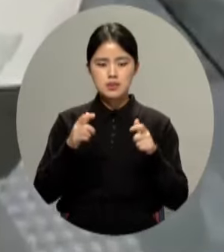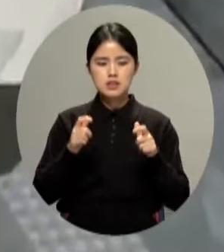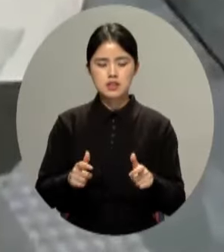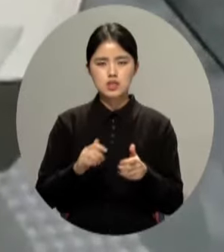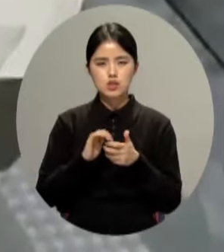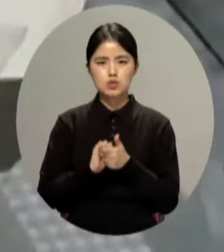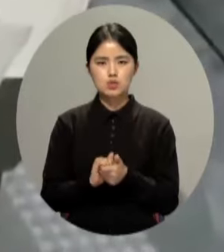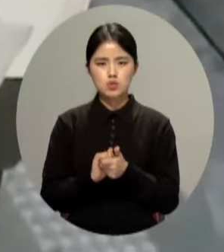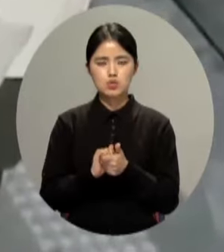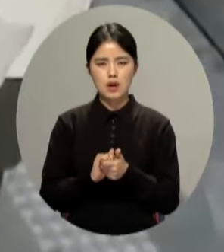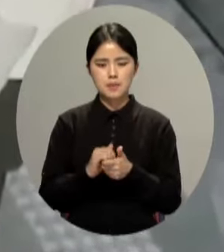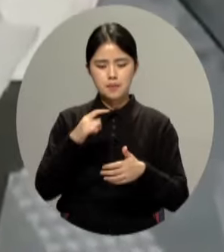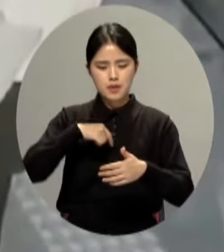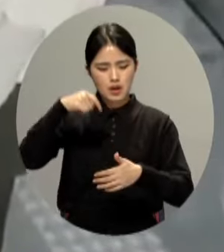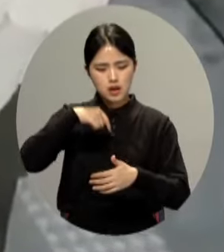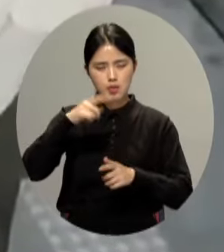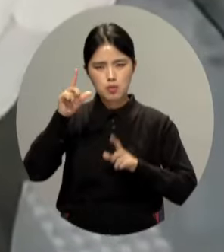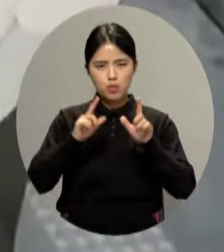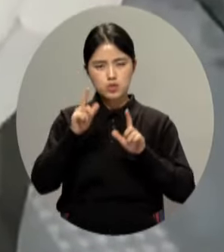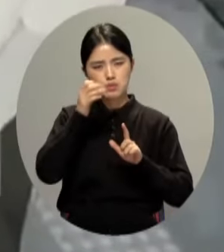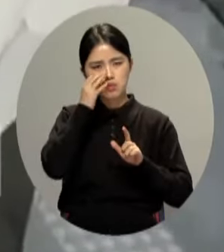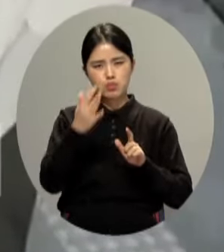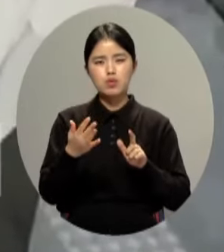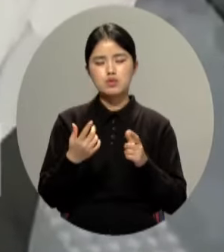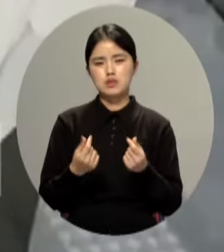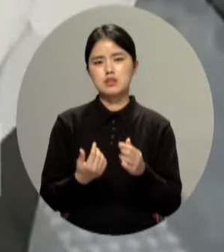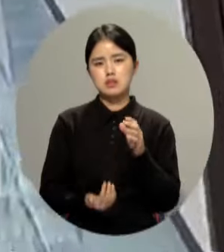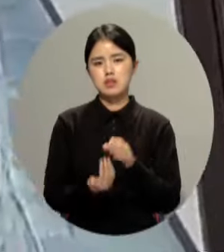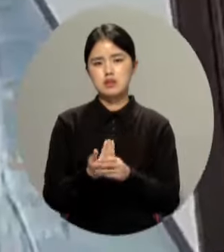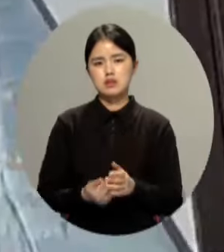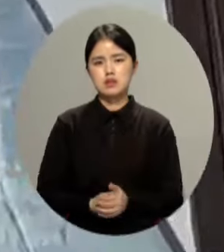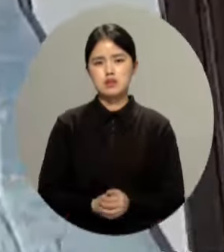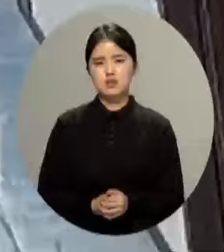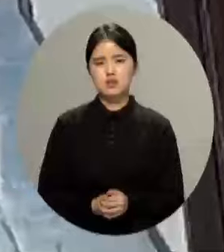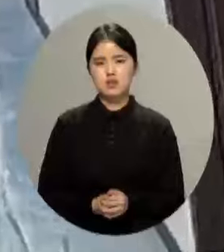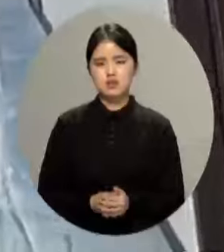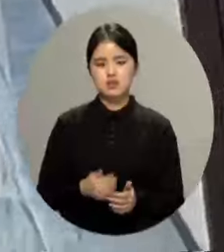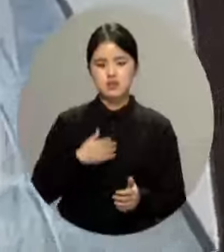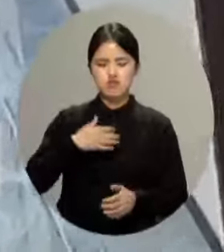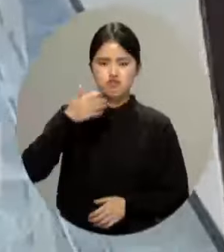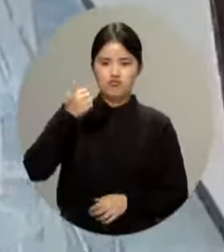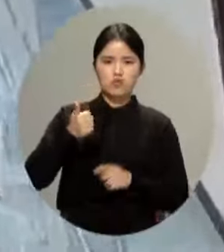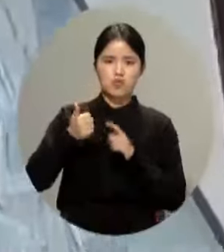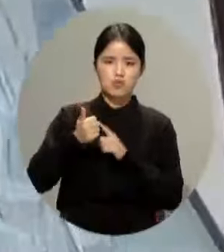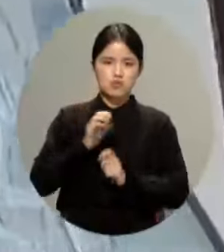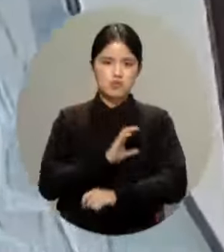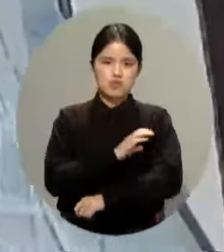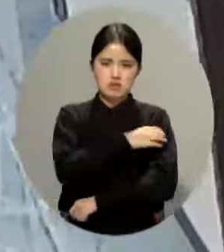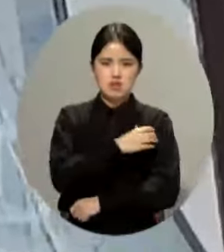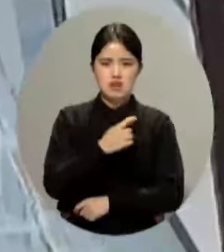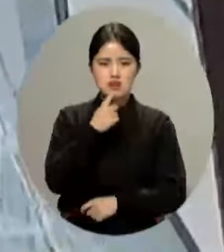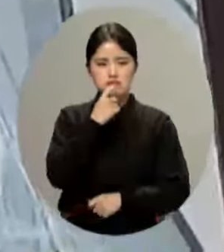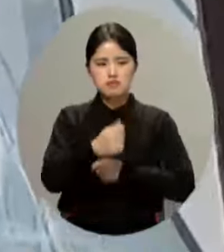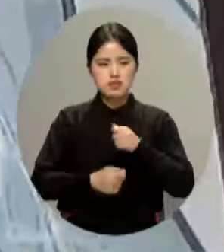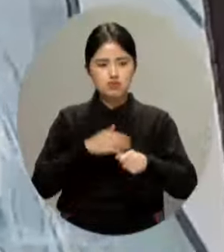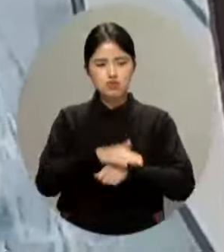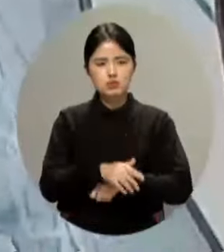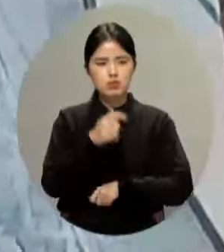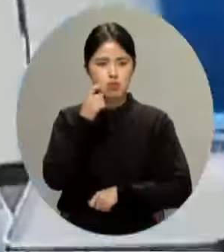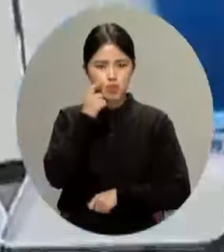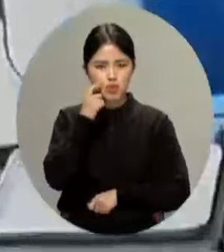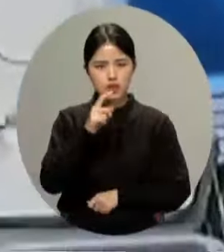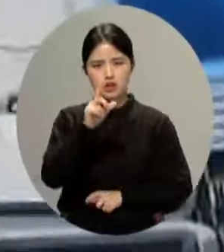협동조합의 민낯이 여실이 드러난 희대의 사건 군림하는 조합장 비민주적인 조합운영에 대한